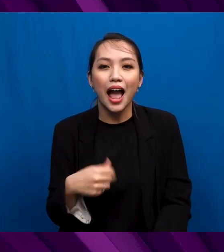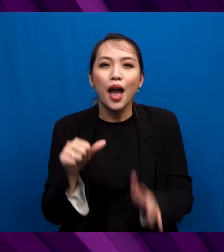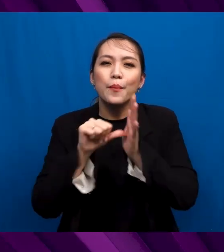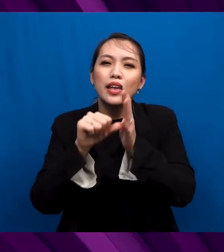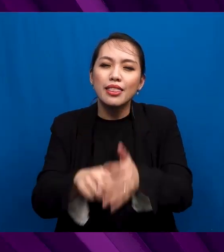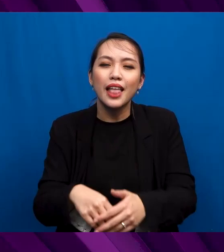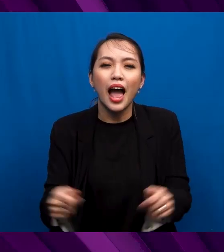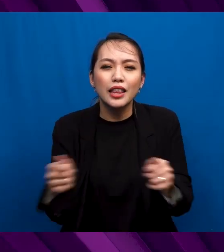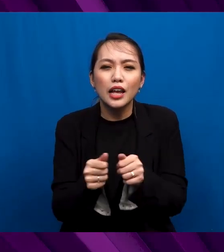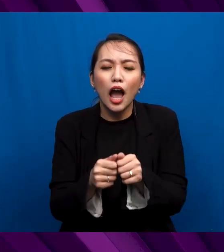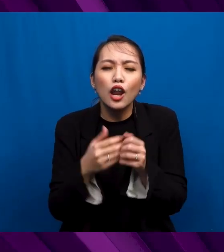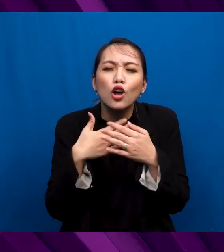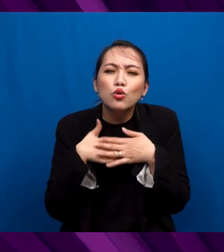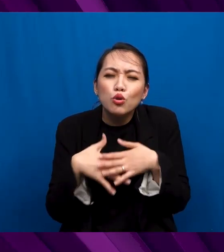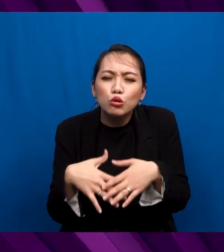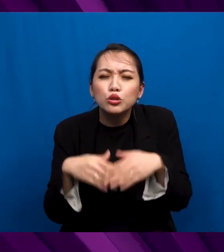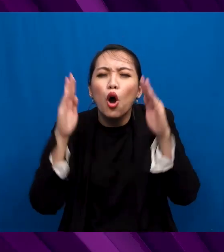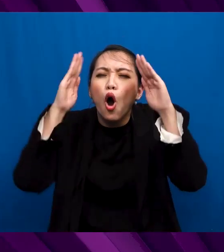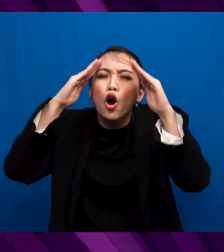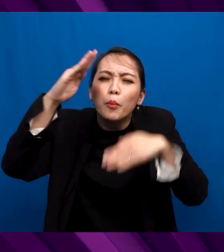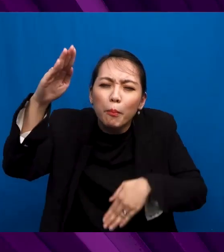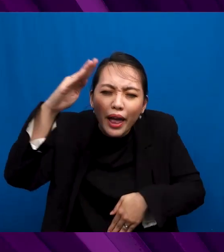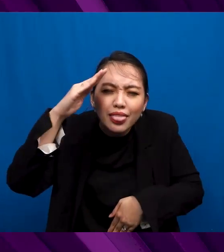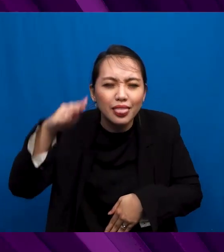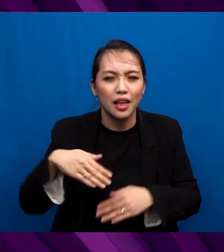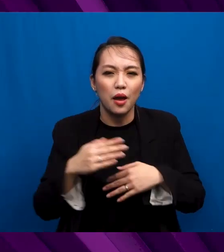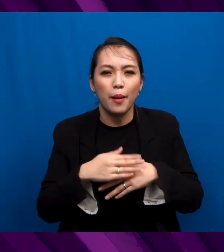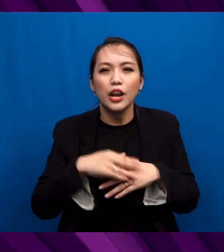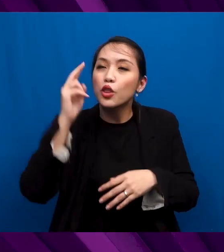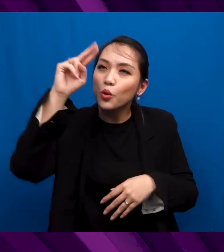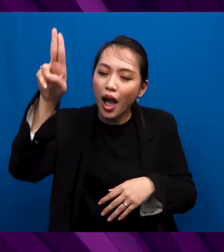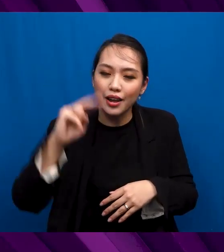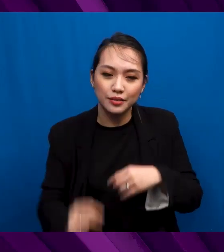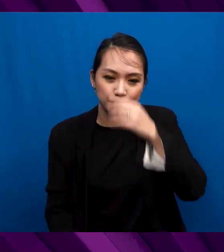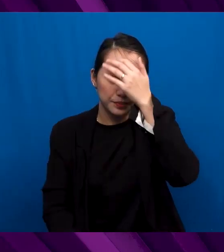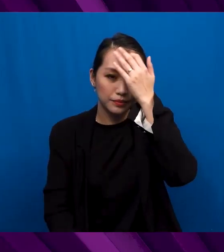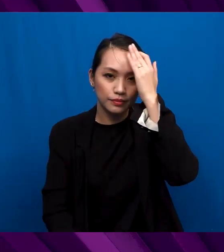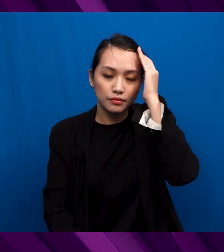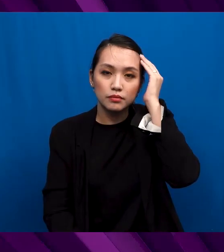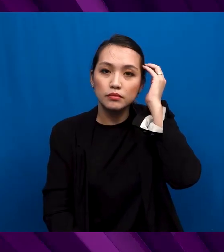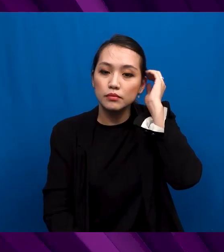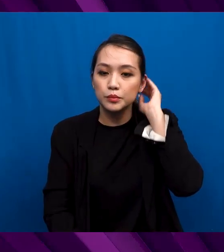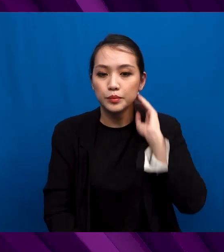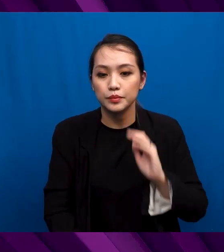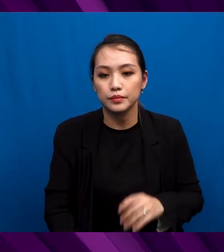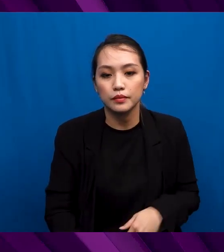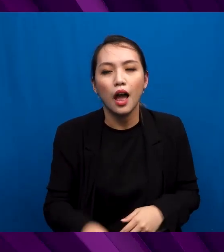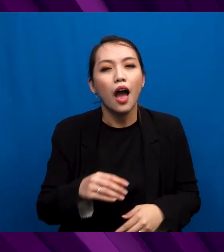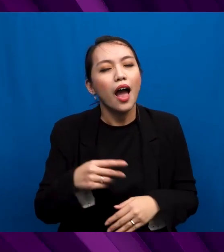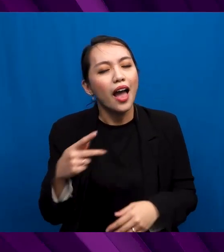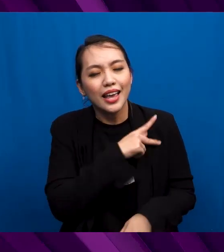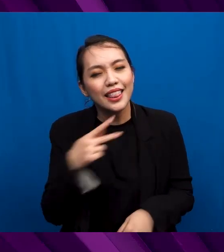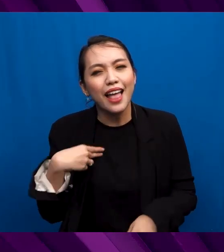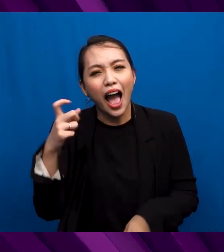dengan takut dan gentar, dengan hormat dan berkata, Tuhan, sekalipun yang kulakukan semuanya adalah Engkau yang mengerjakan. Aku ini hanyalah hamba